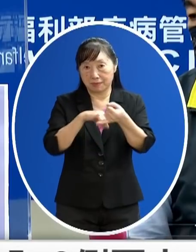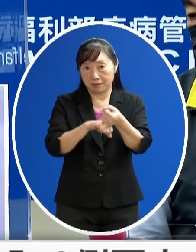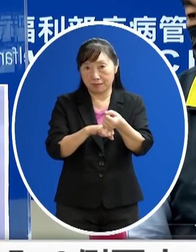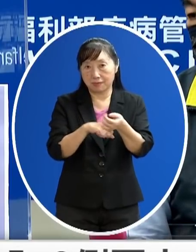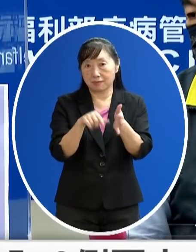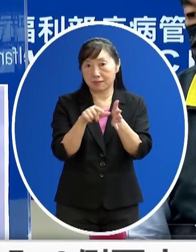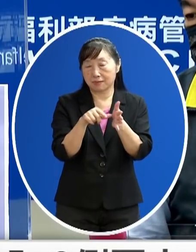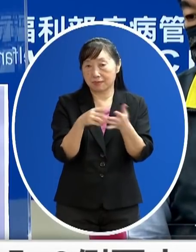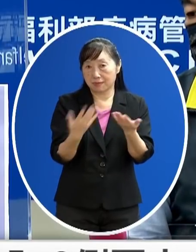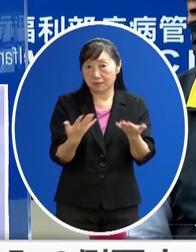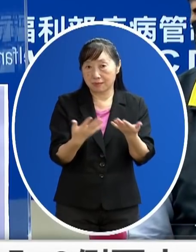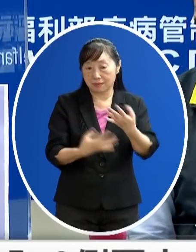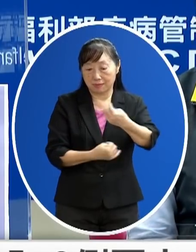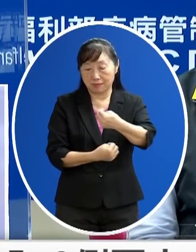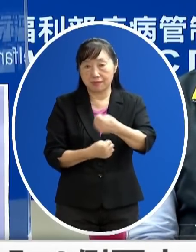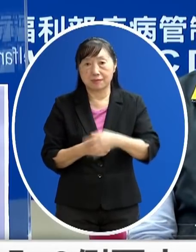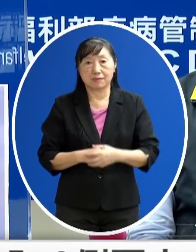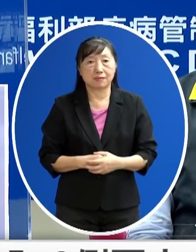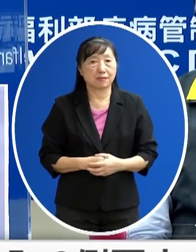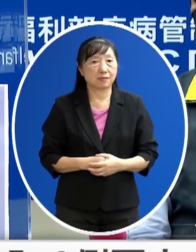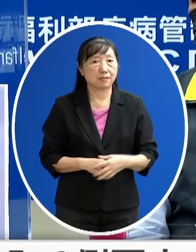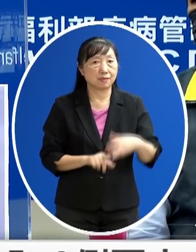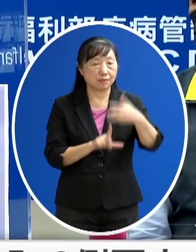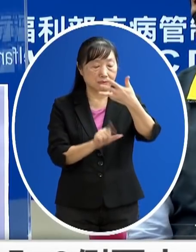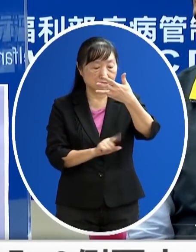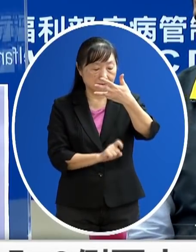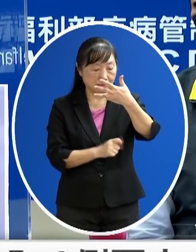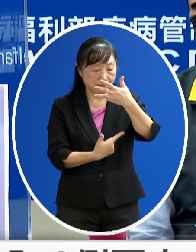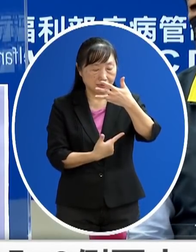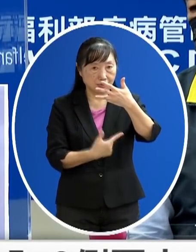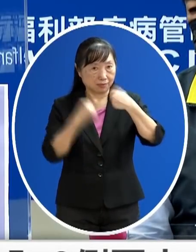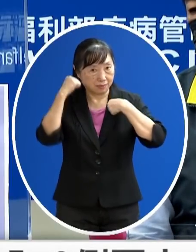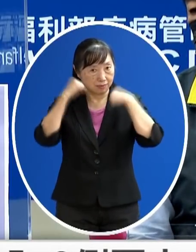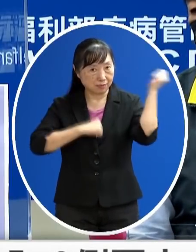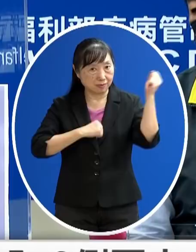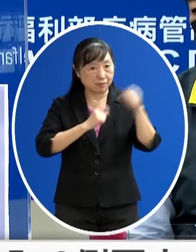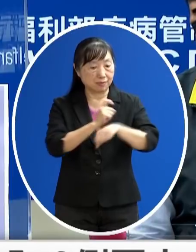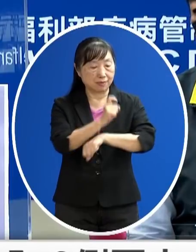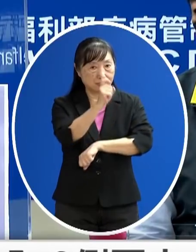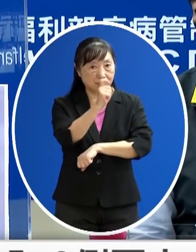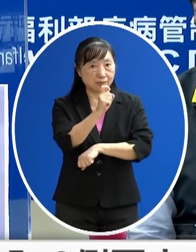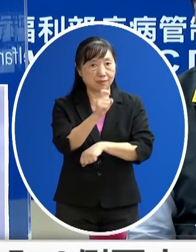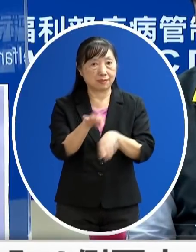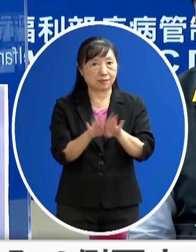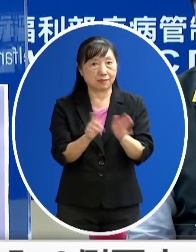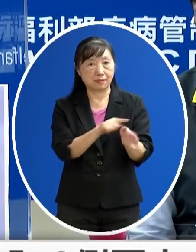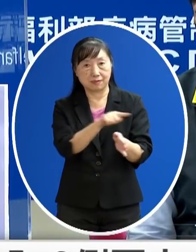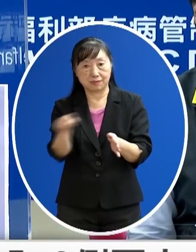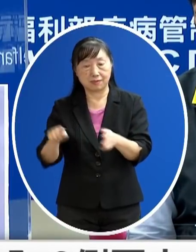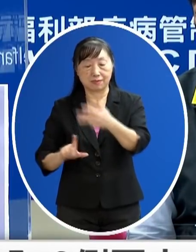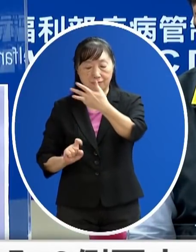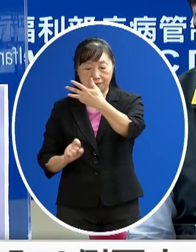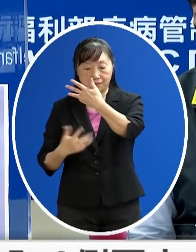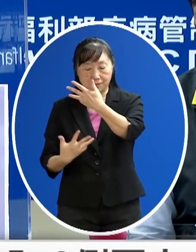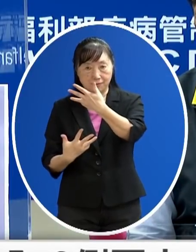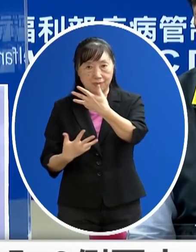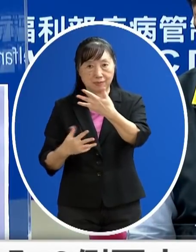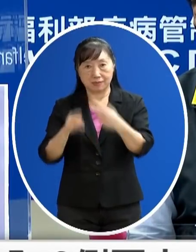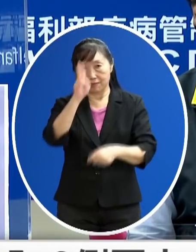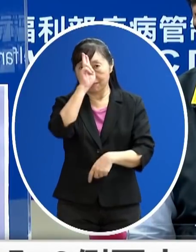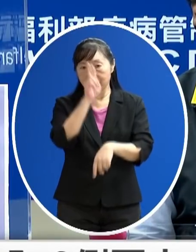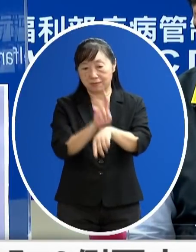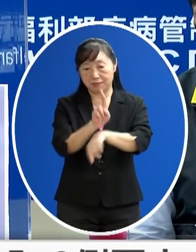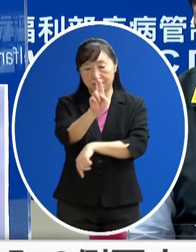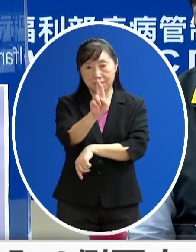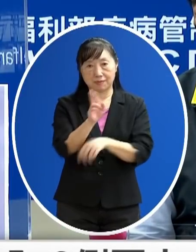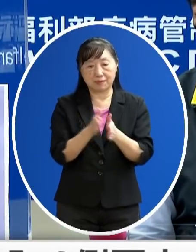时间预约的时间呢应该是8月16号上午10时到8月18日中午